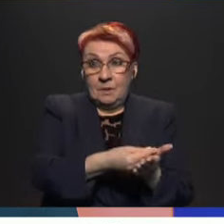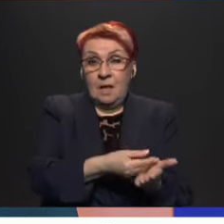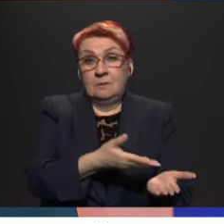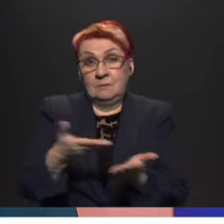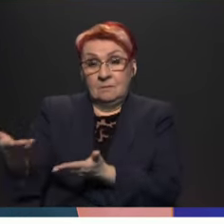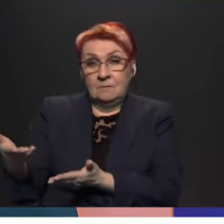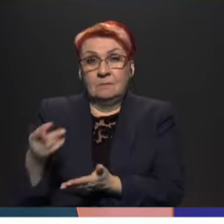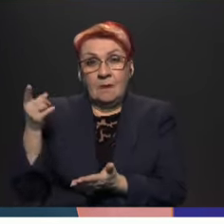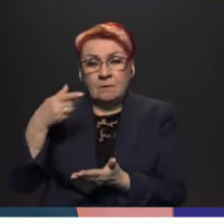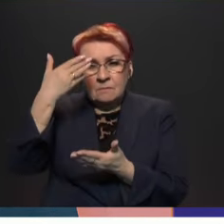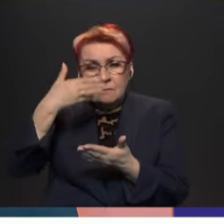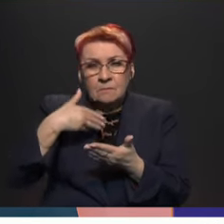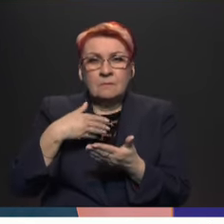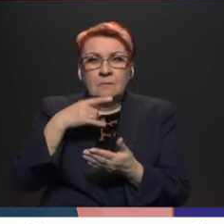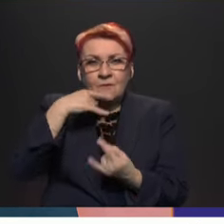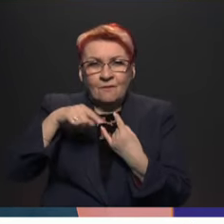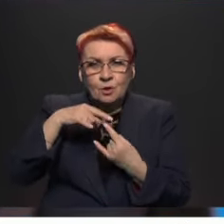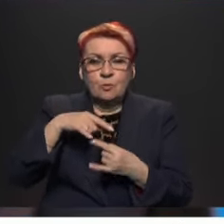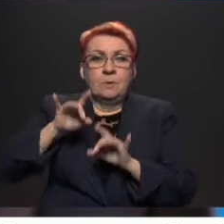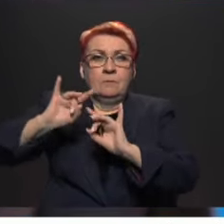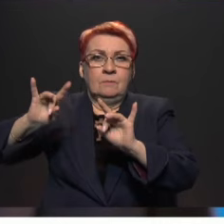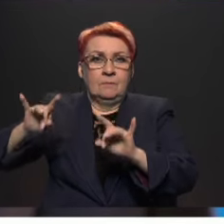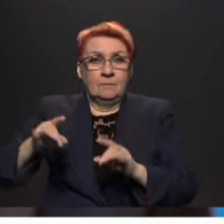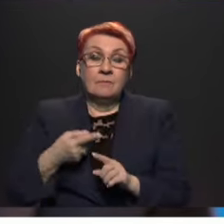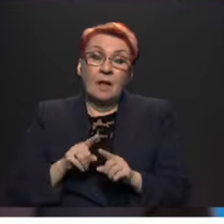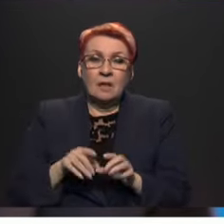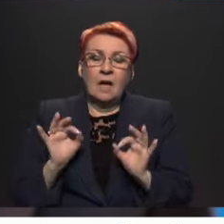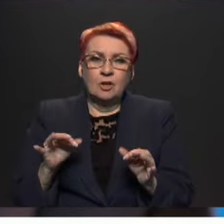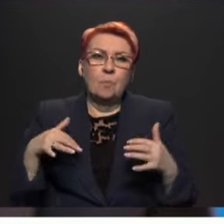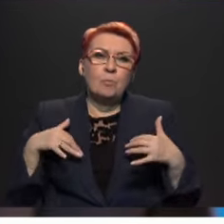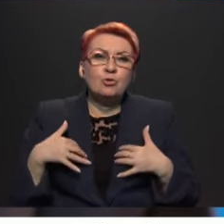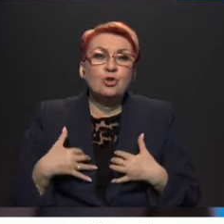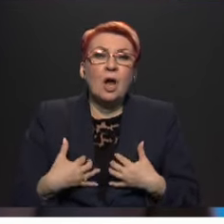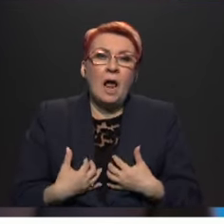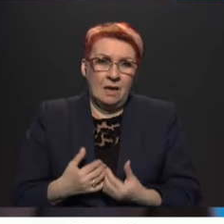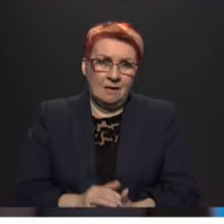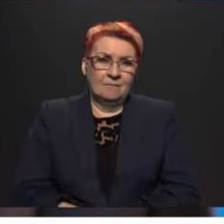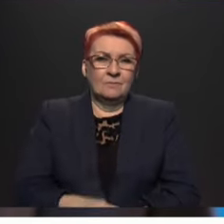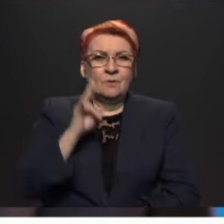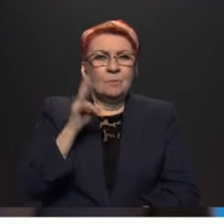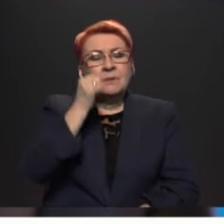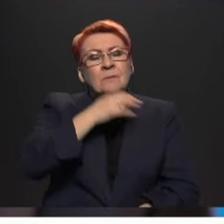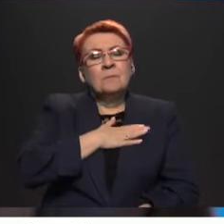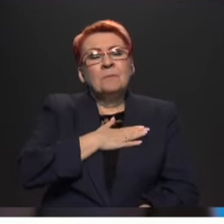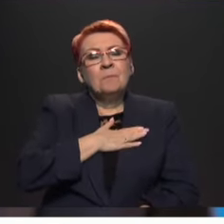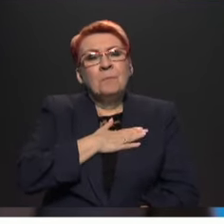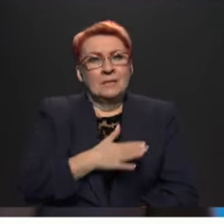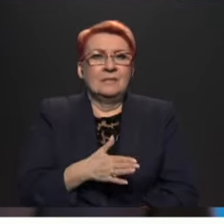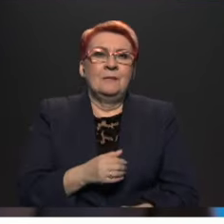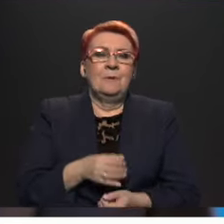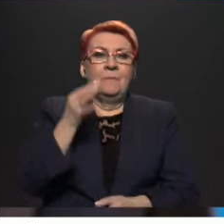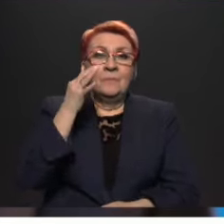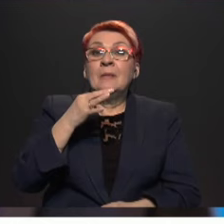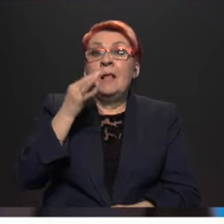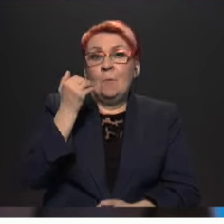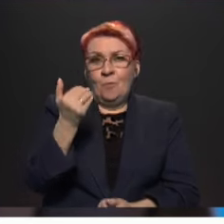заучивающих тексты целые. Это, конечно, печально. Батюшка, спасибо вам за ответ. А я напомню, что сразу